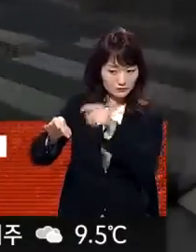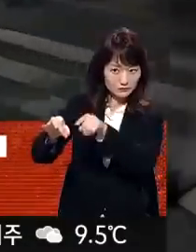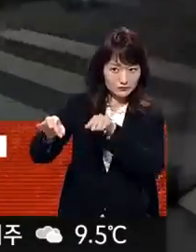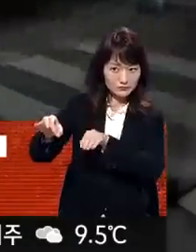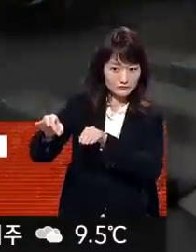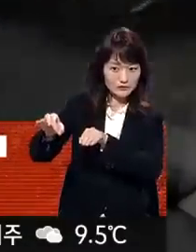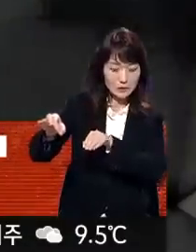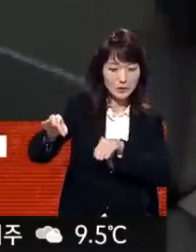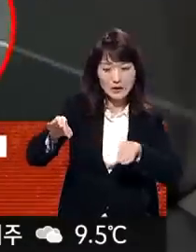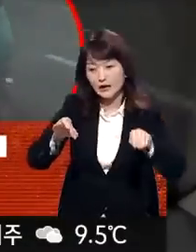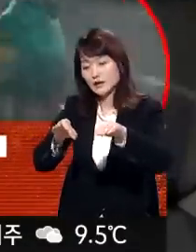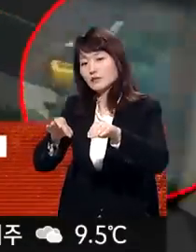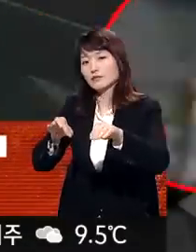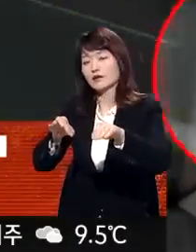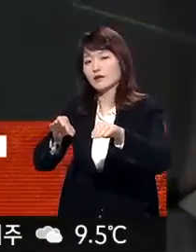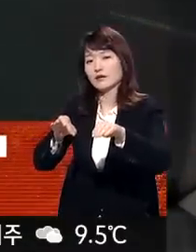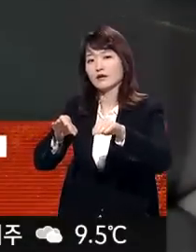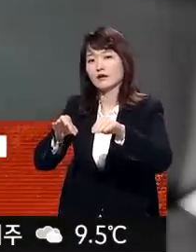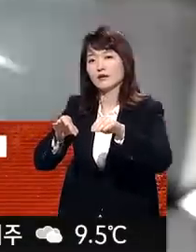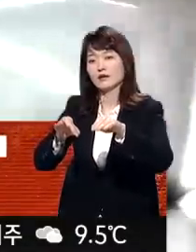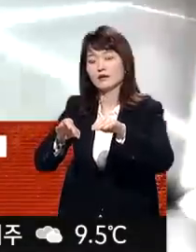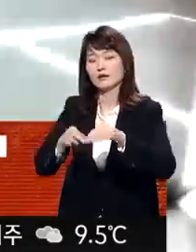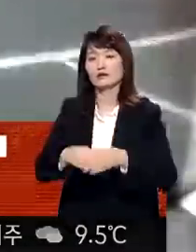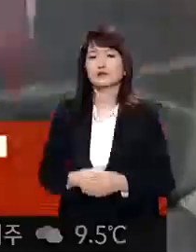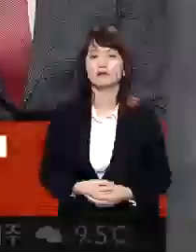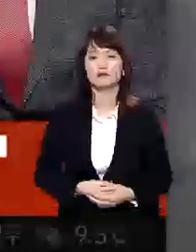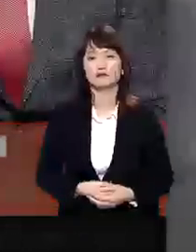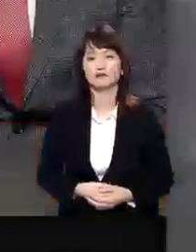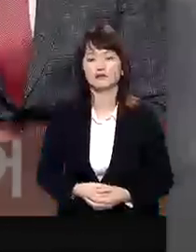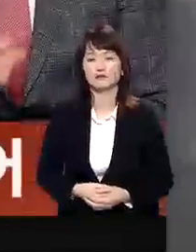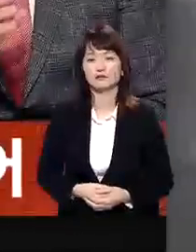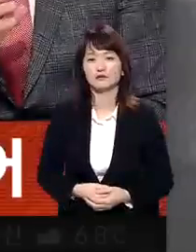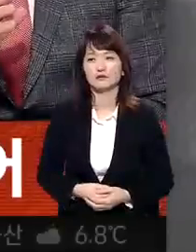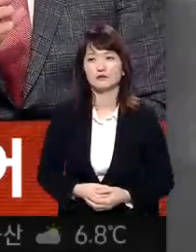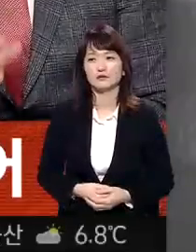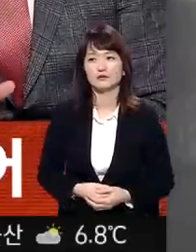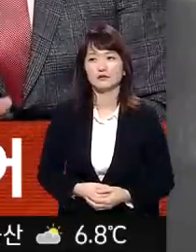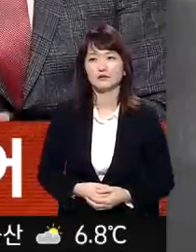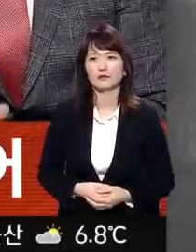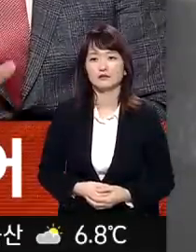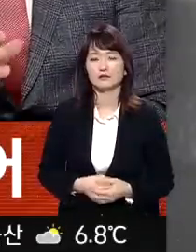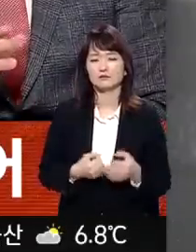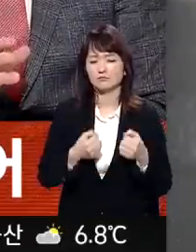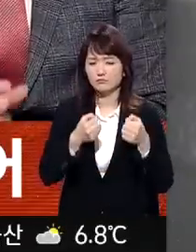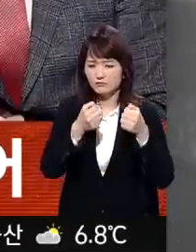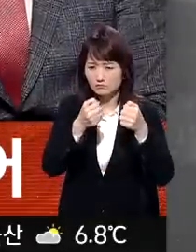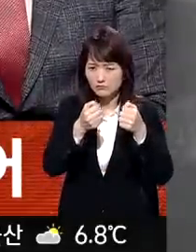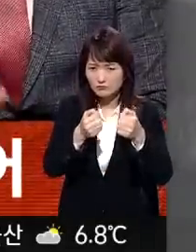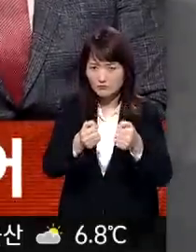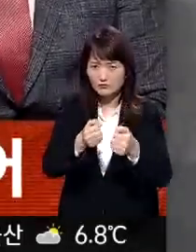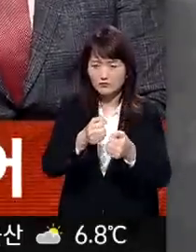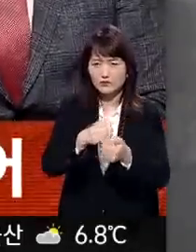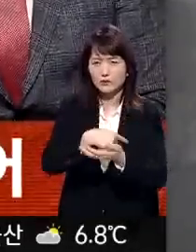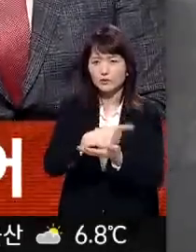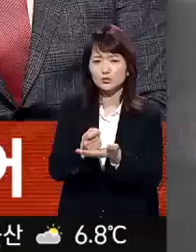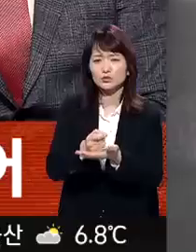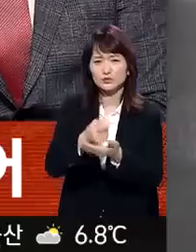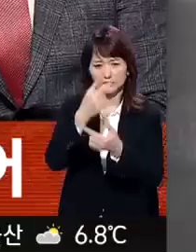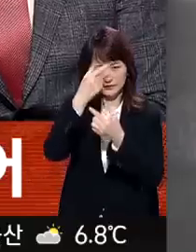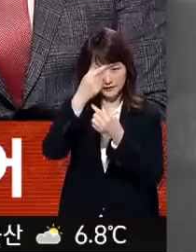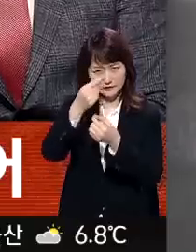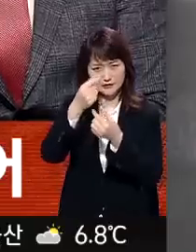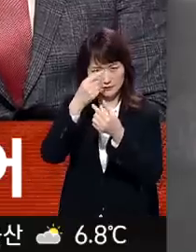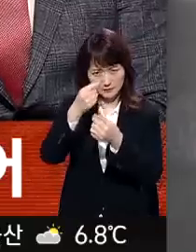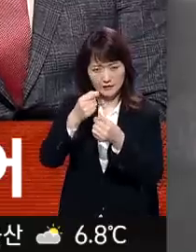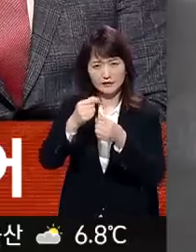1차선을 급히 틀었던 거죠. 다행히 사고가 나지 않았기 때문에 다행인데 차를 운전할 때는 항상 정주행하셔야 되고 우측에 뭐가 튀어나올